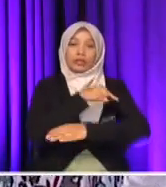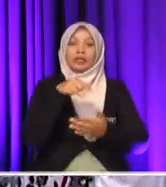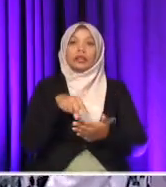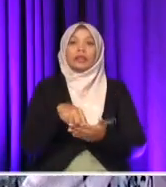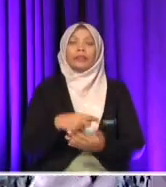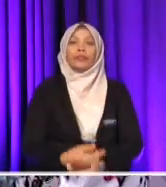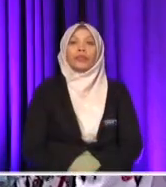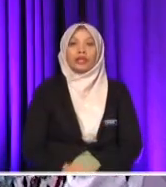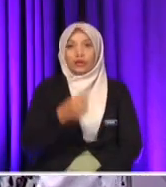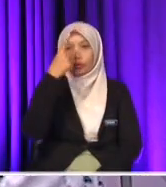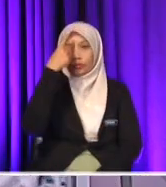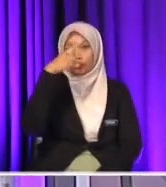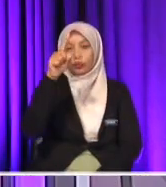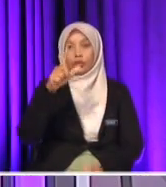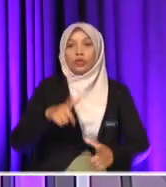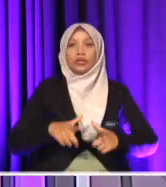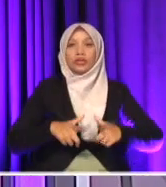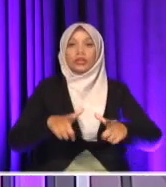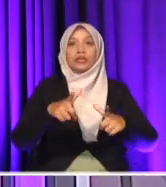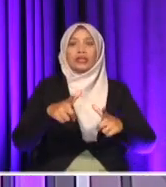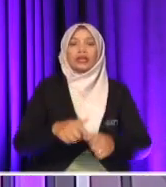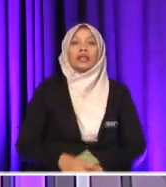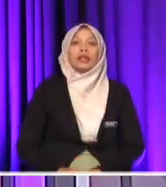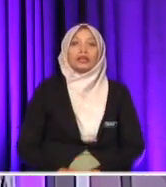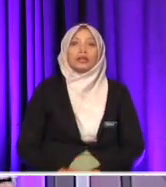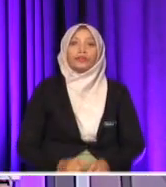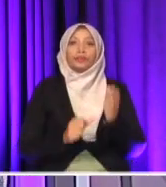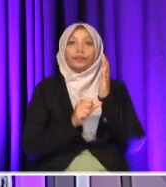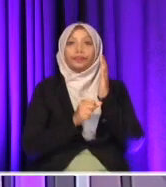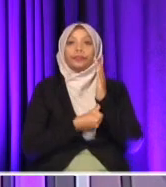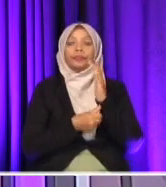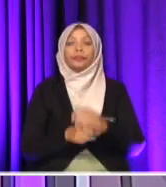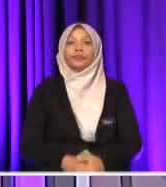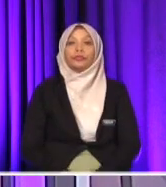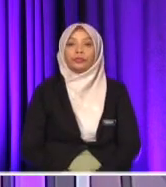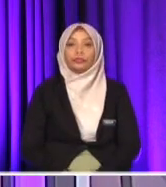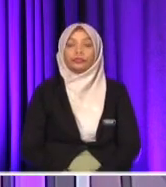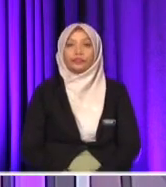Okey. Untuk lita asas AU ni tadi, okey, kita